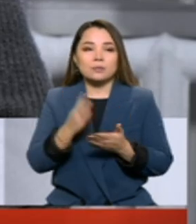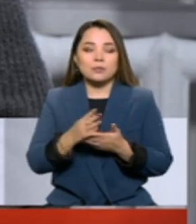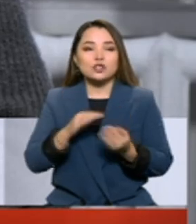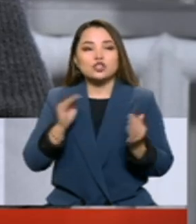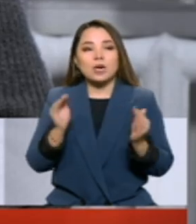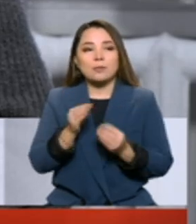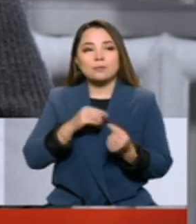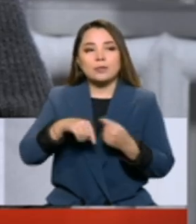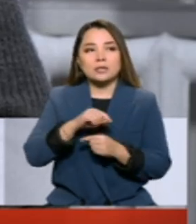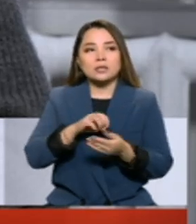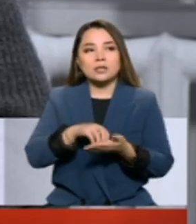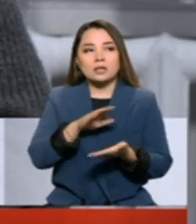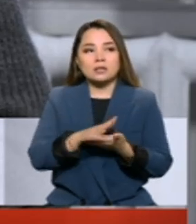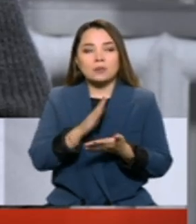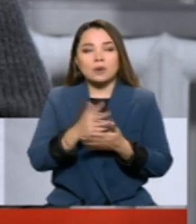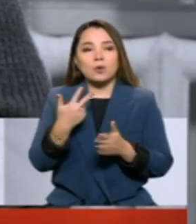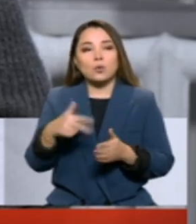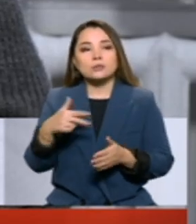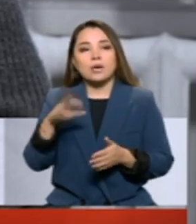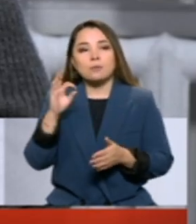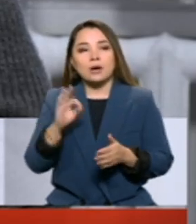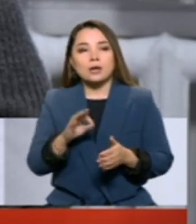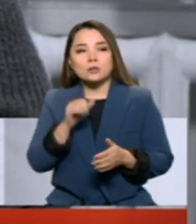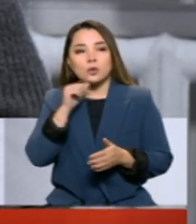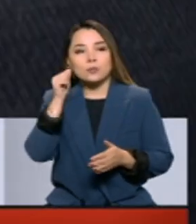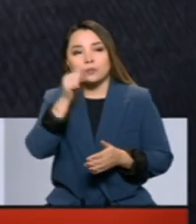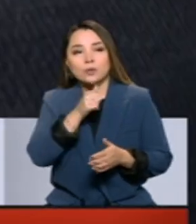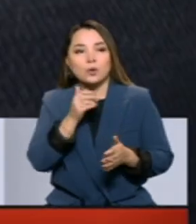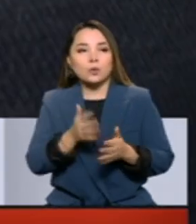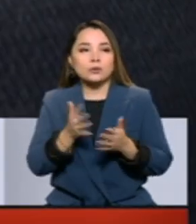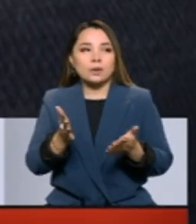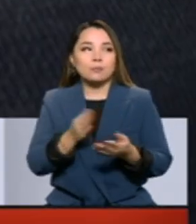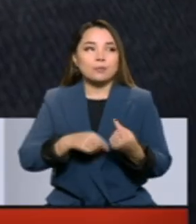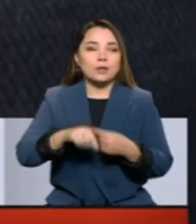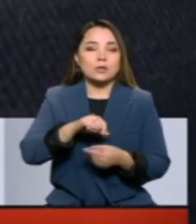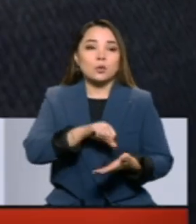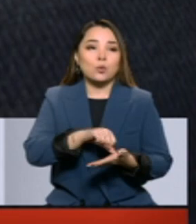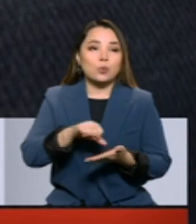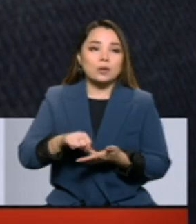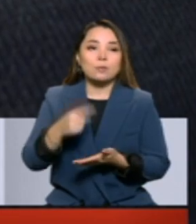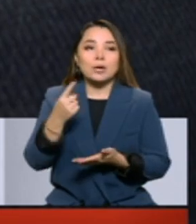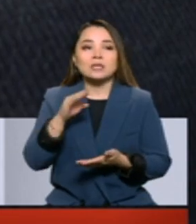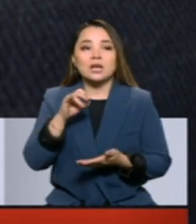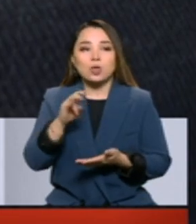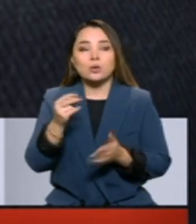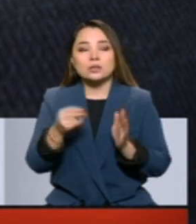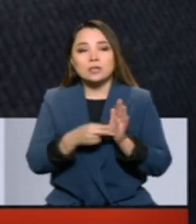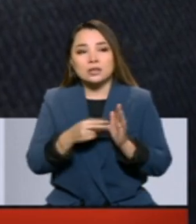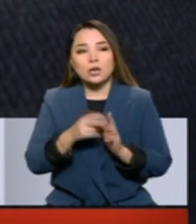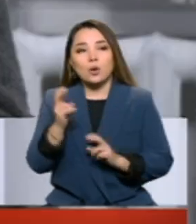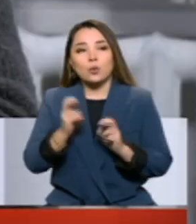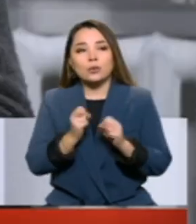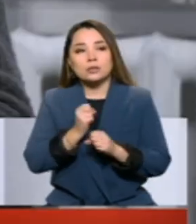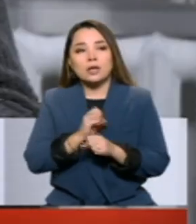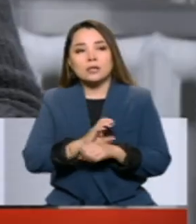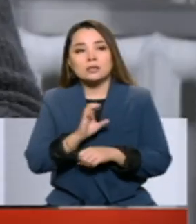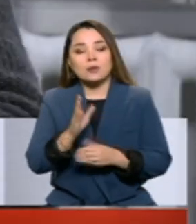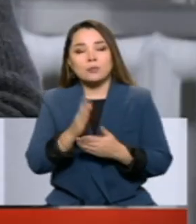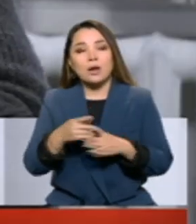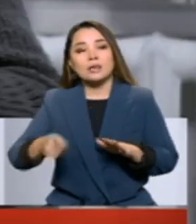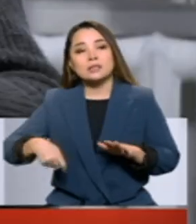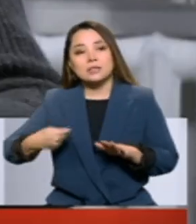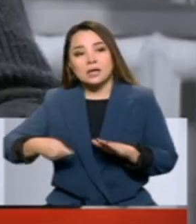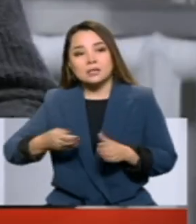бұл өткен жылмен салыстырғанда 30%-ға көп. Былтыр бұл бағыттағы бизнес өкілдері 1 триллион теңгенің өнімін шығарған. Тігін